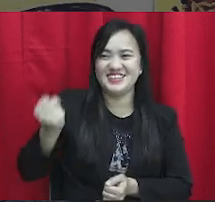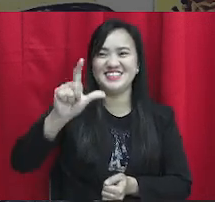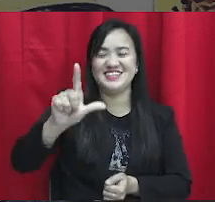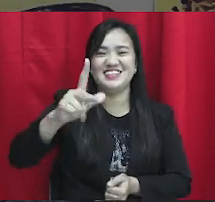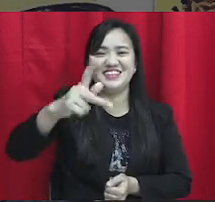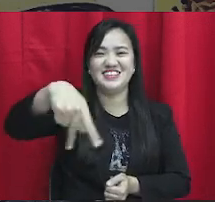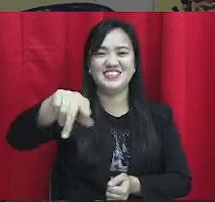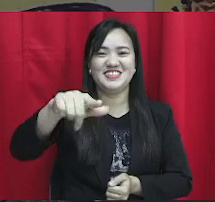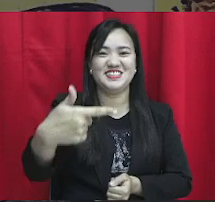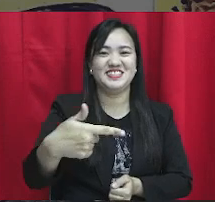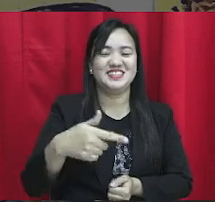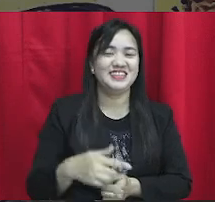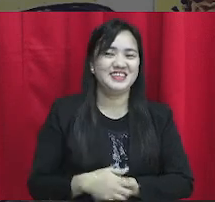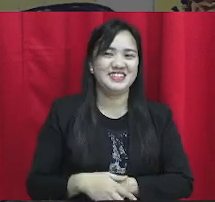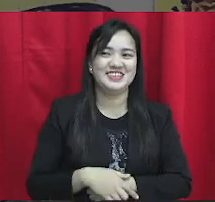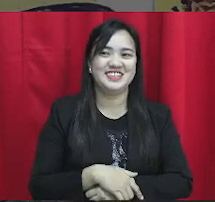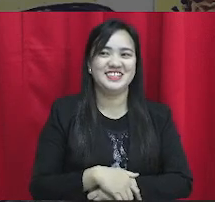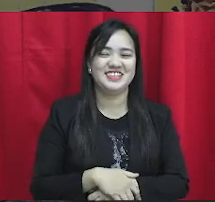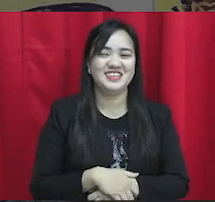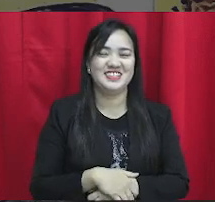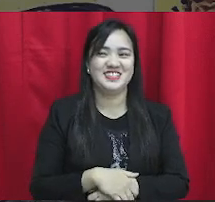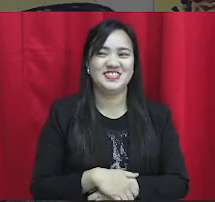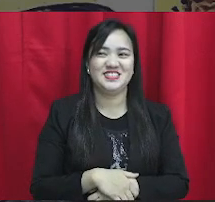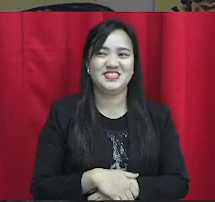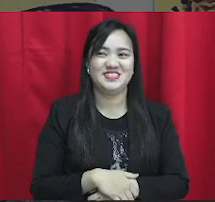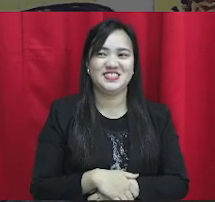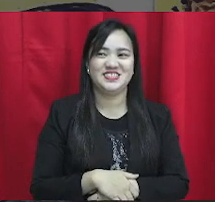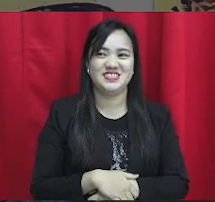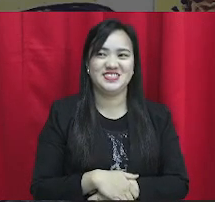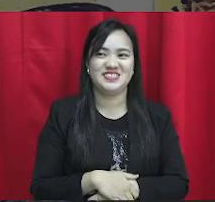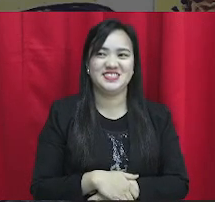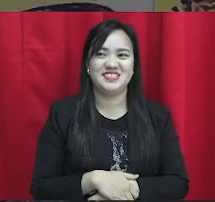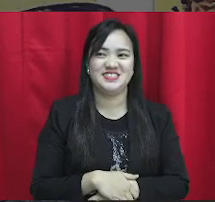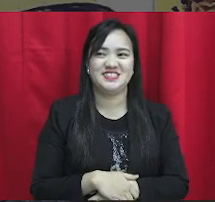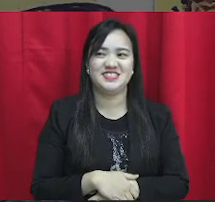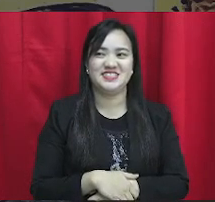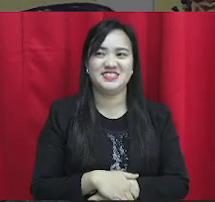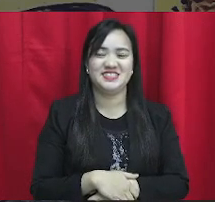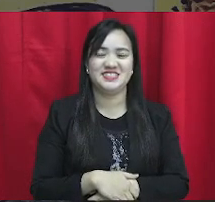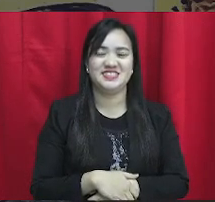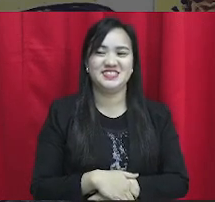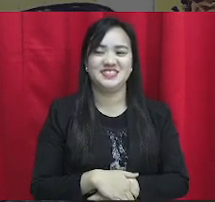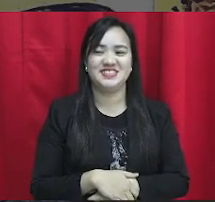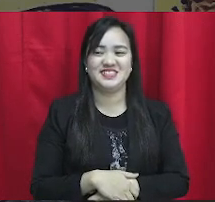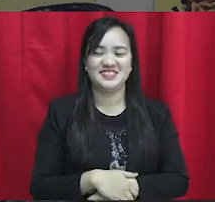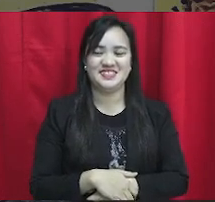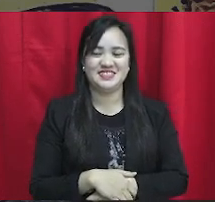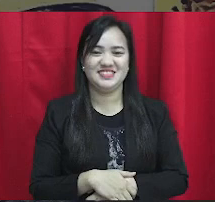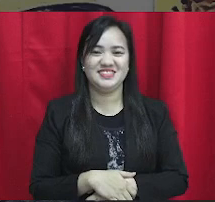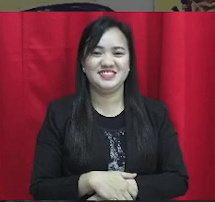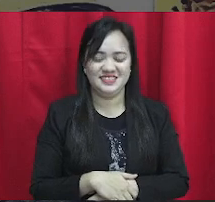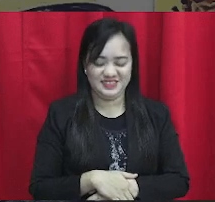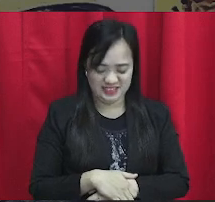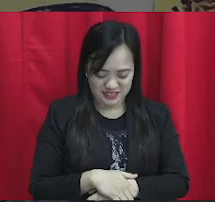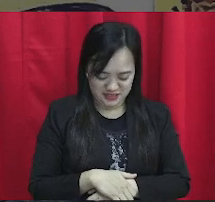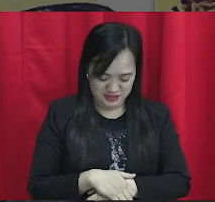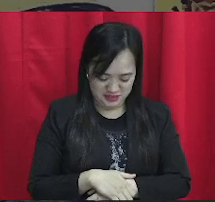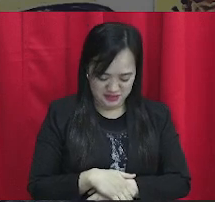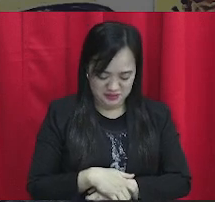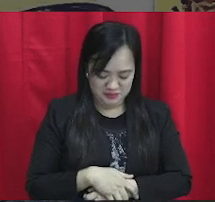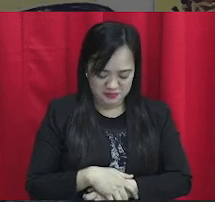Exercise na eh. Buhatin mo yung LPG, oh. Grabe. Buhatin yung LPG, ha? Nahiya naman ako. Nagbubuhat ng bakal si nanay,